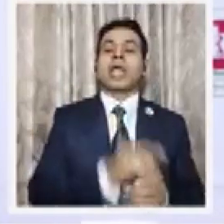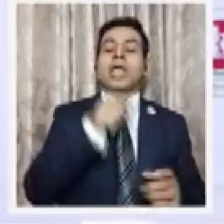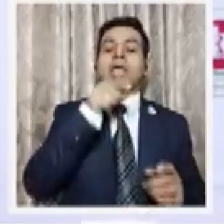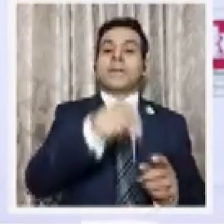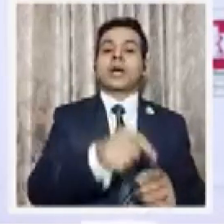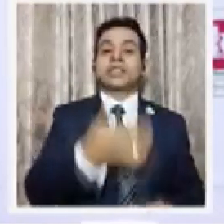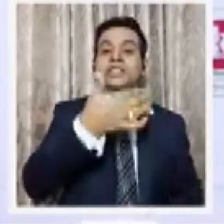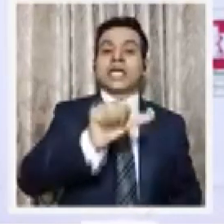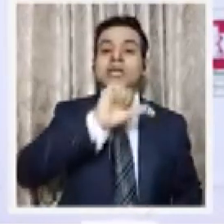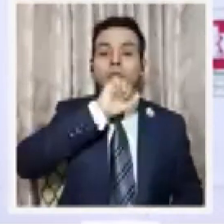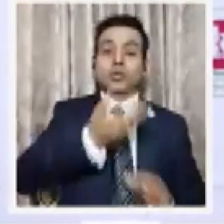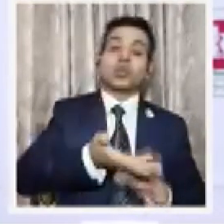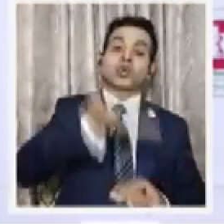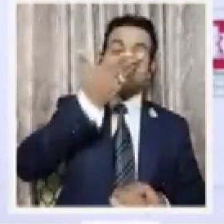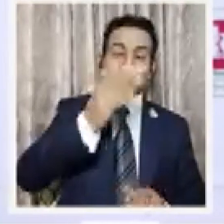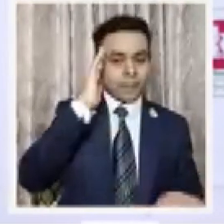14.20%,